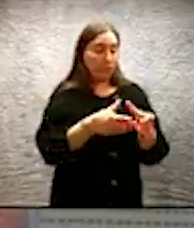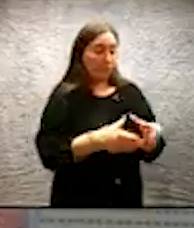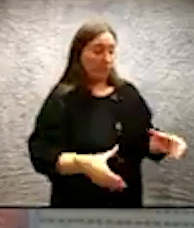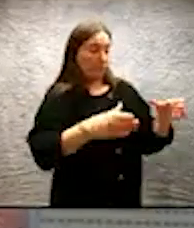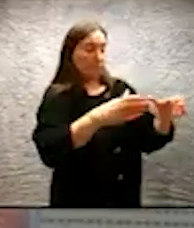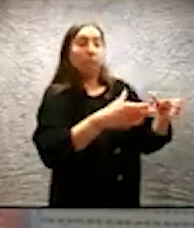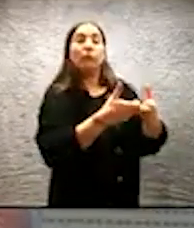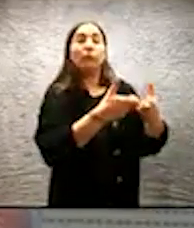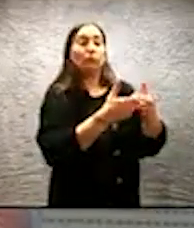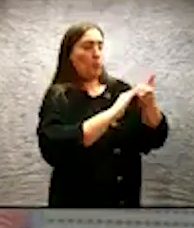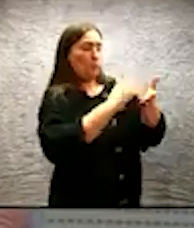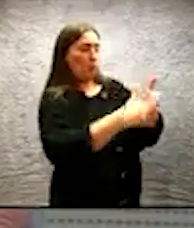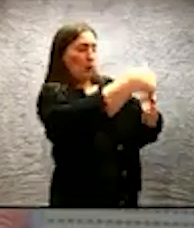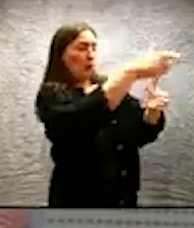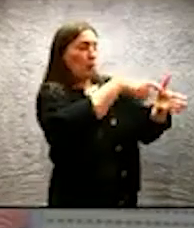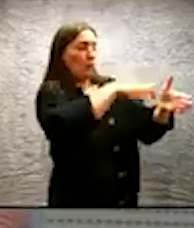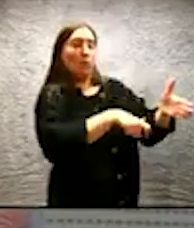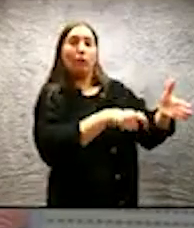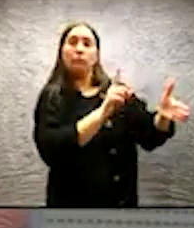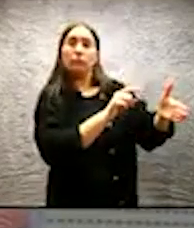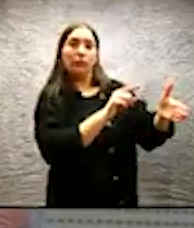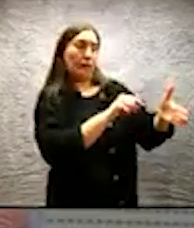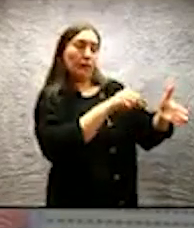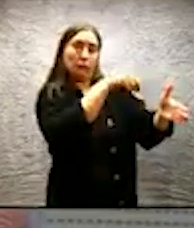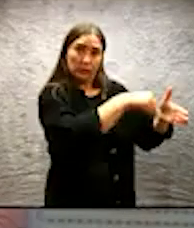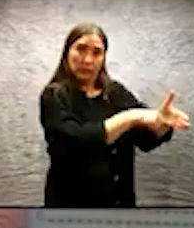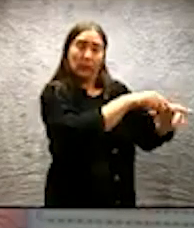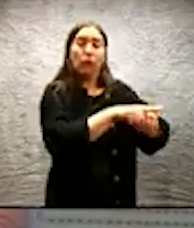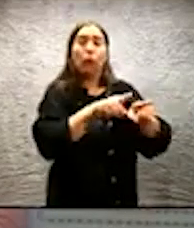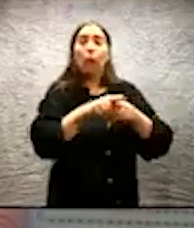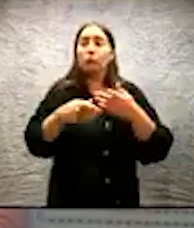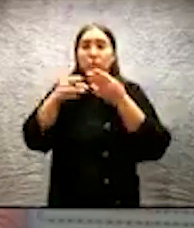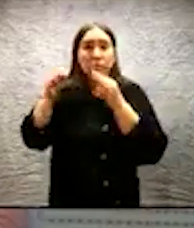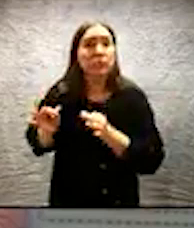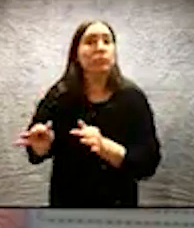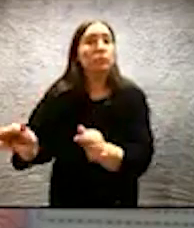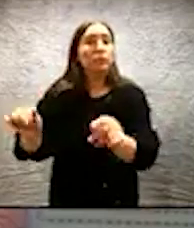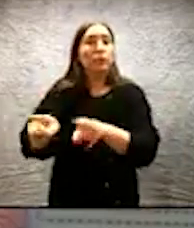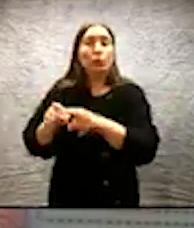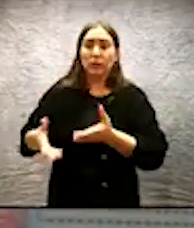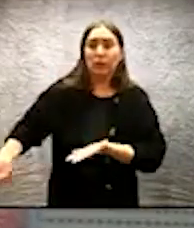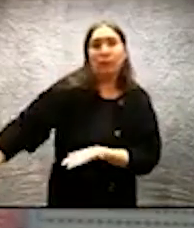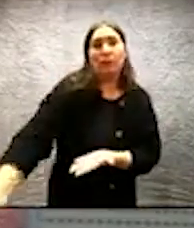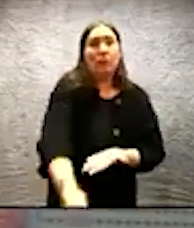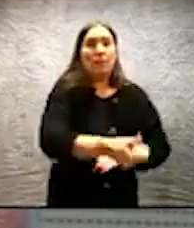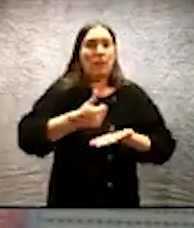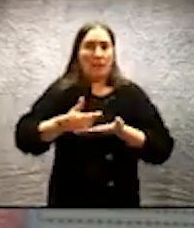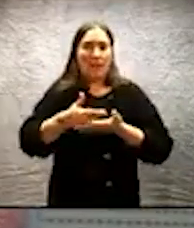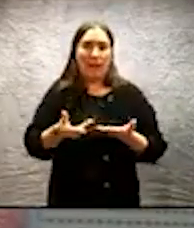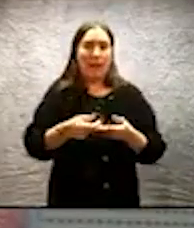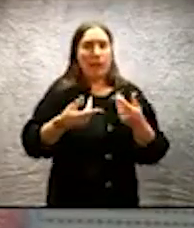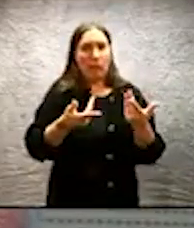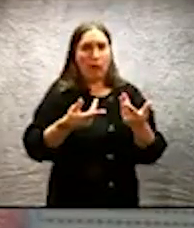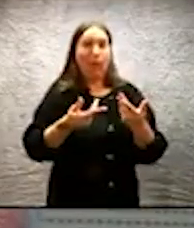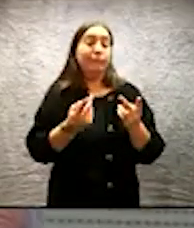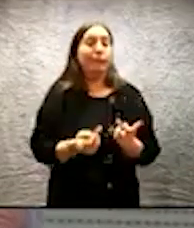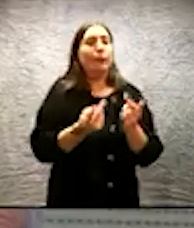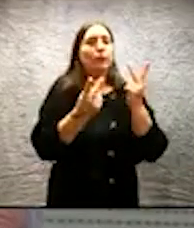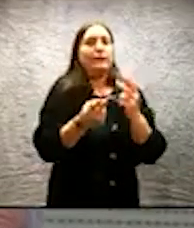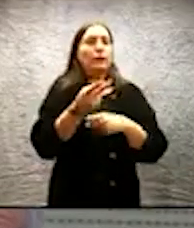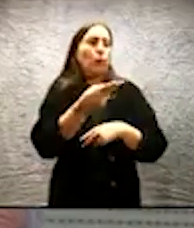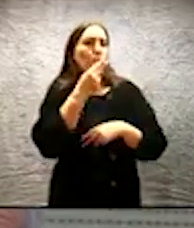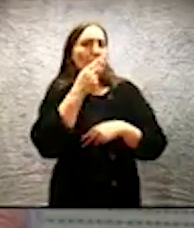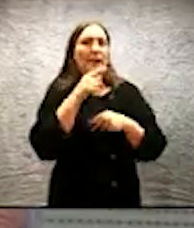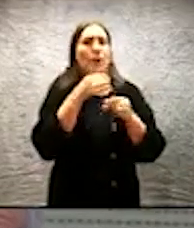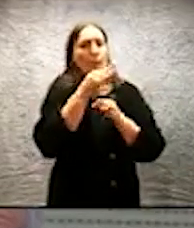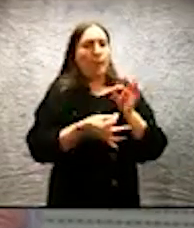fixer, aussi des actions de sensibilisation et des collectes et valorisations. Bien évidemment, nous n'allons pas faire ça nous-mêmes.